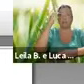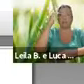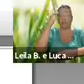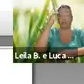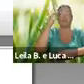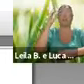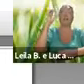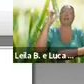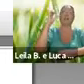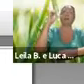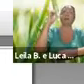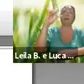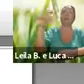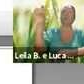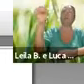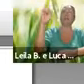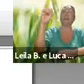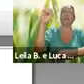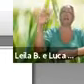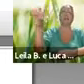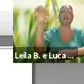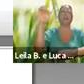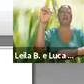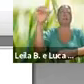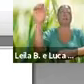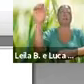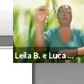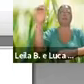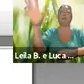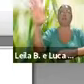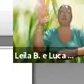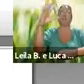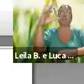fatto il paragone tra la chimica